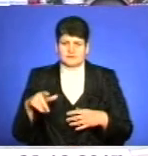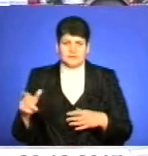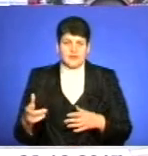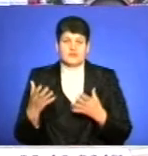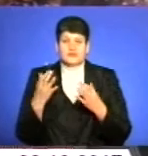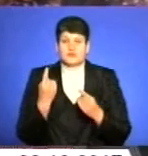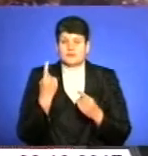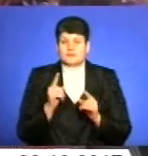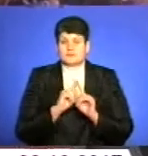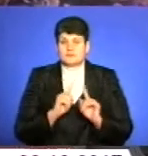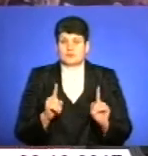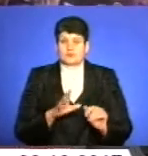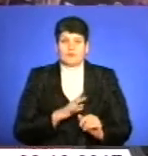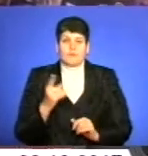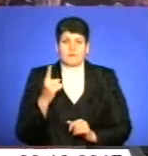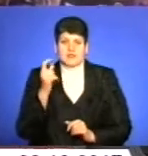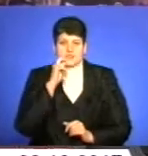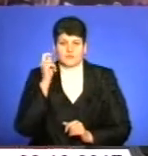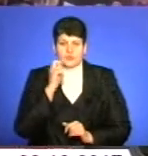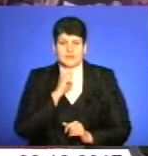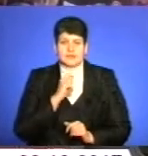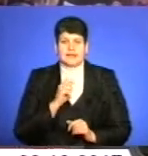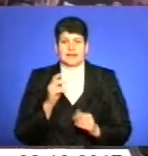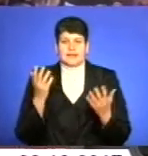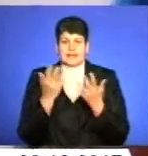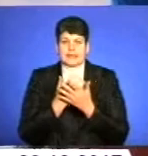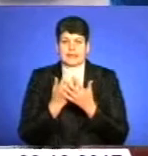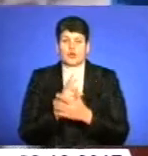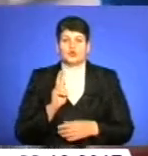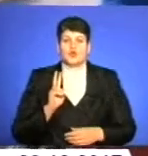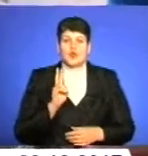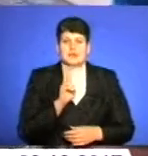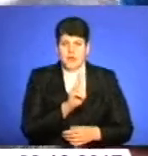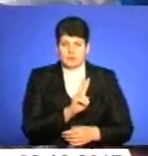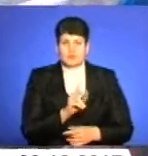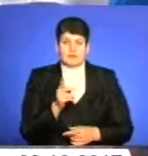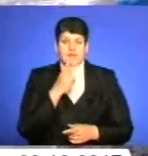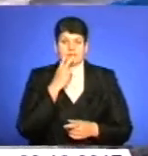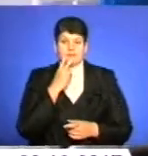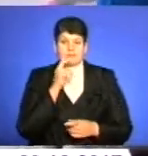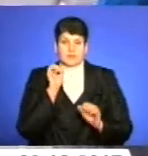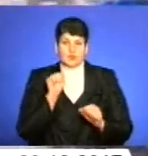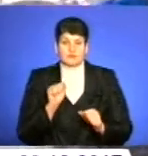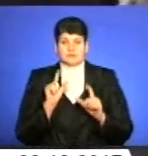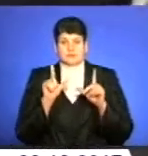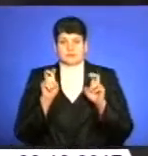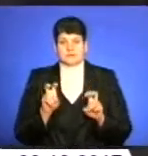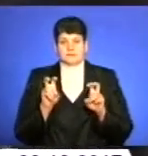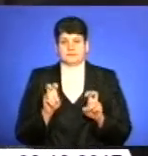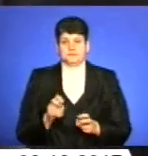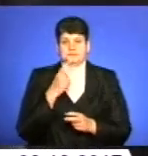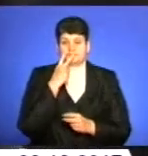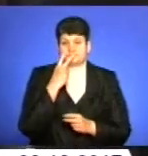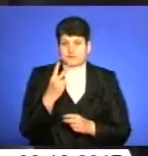однією родзинкою став перший в Україні кінотролейбус, їдучи в якому можна не лише ознайомитися з історією українського кіно, але й